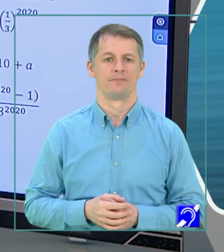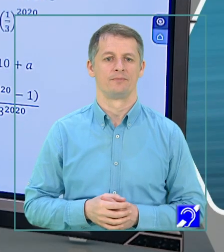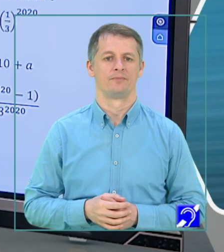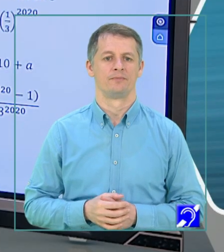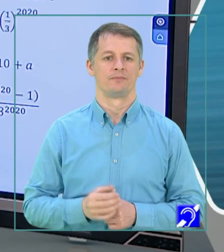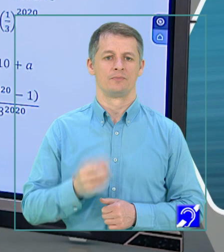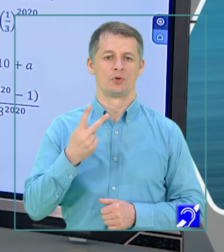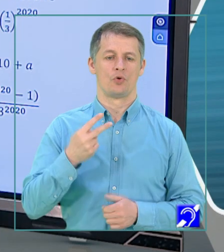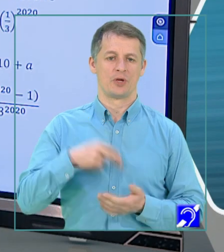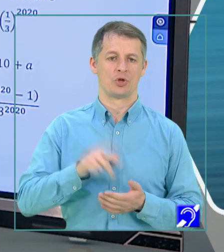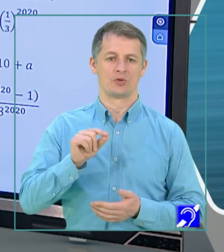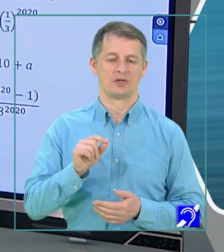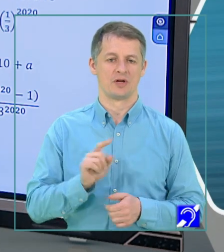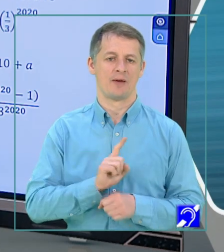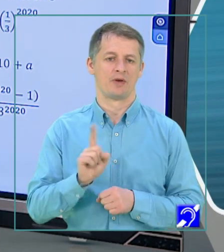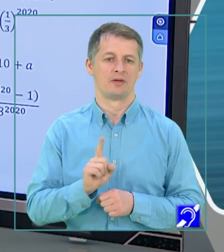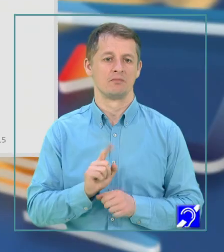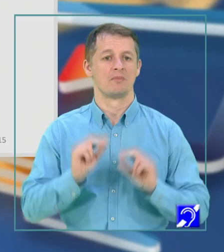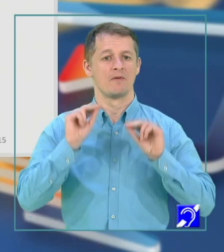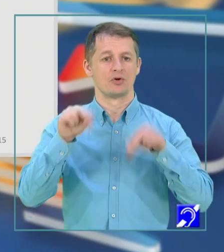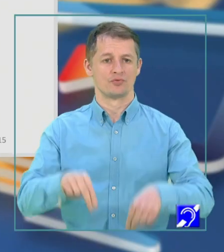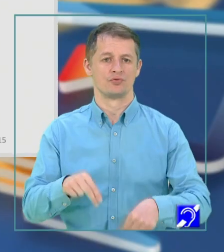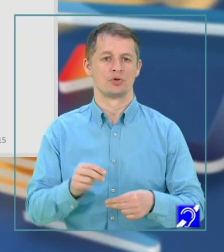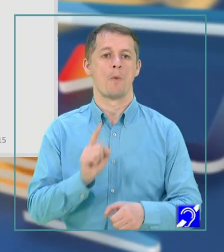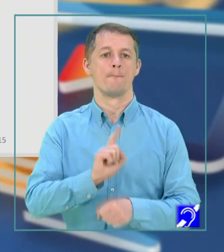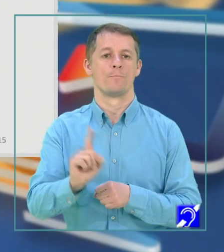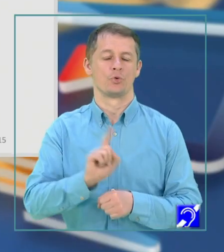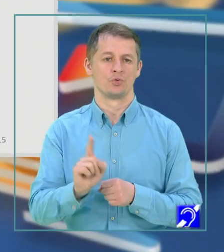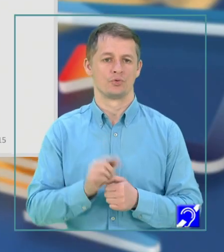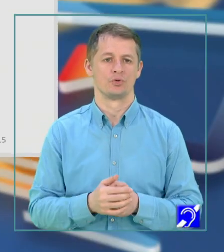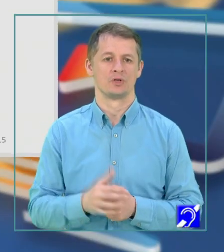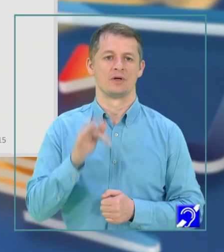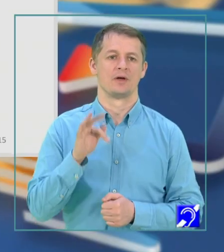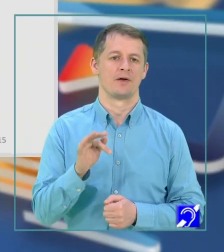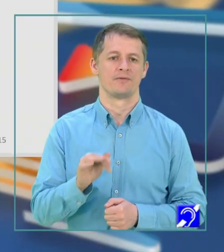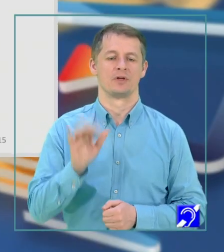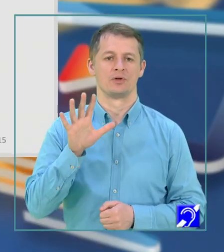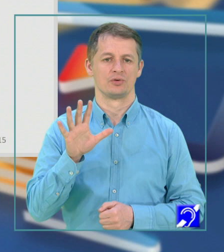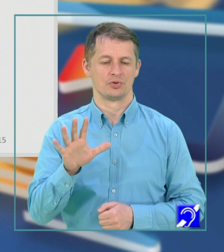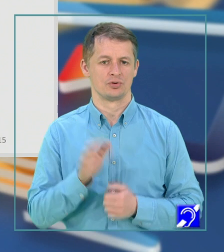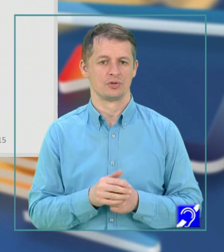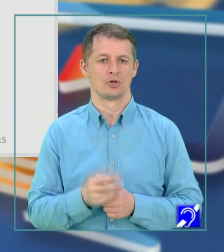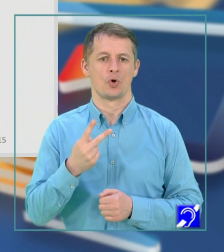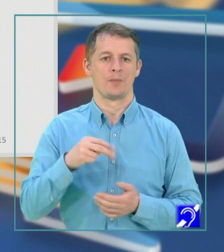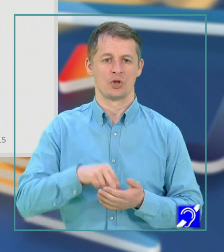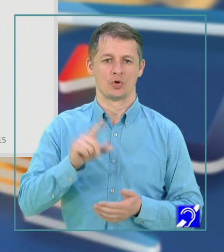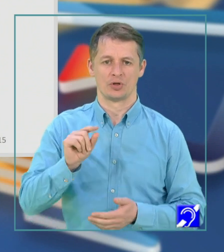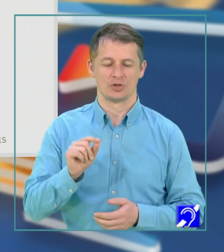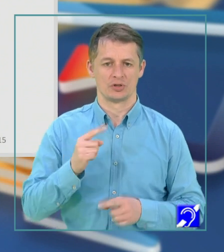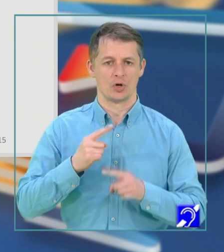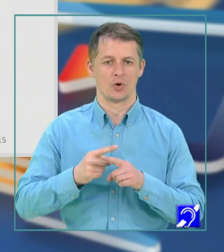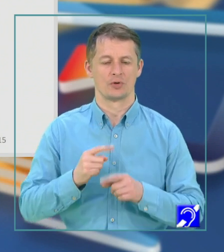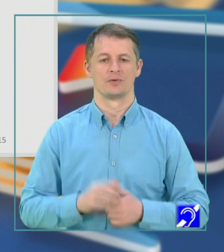de 2020 elemente, va deveni un produs de f de 5 de 2020 de ori, adică f de 5